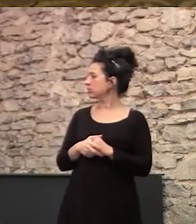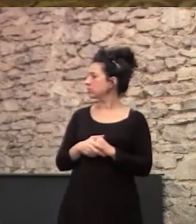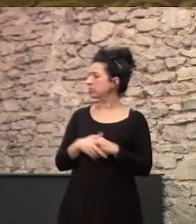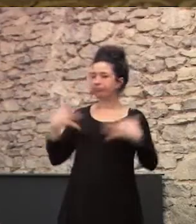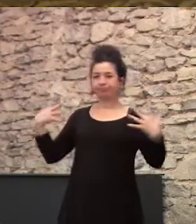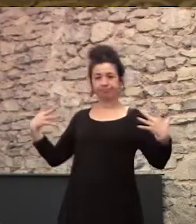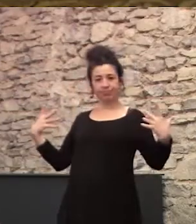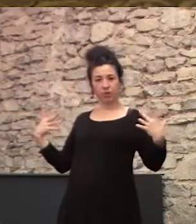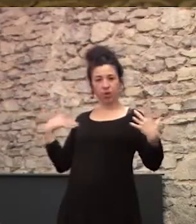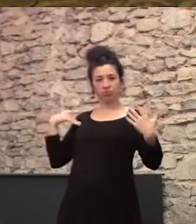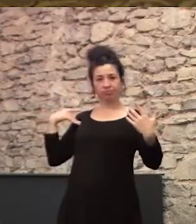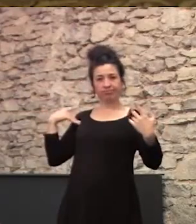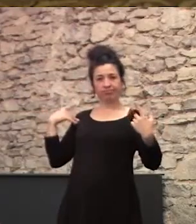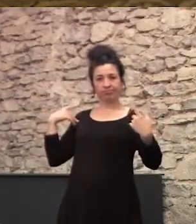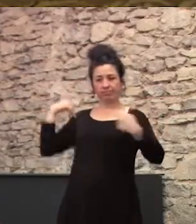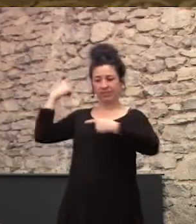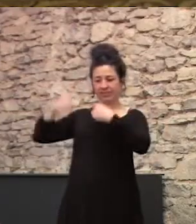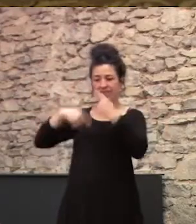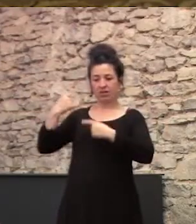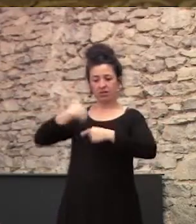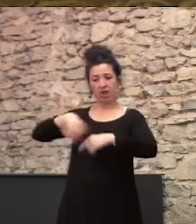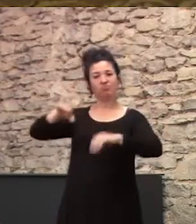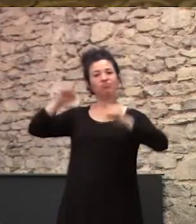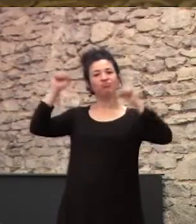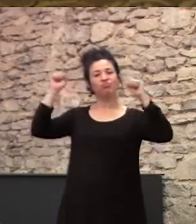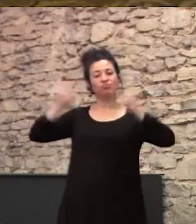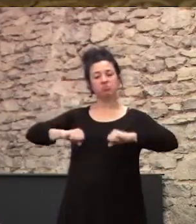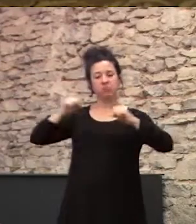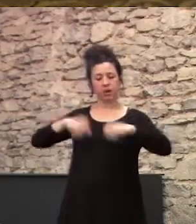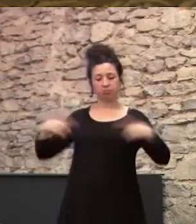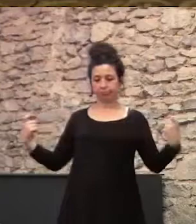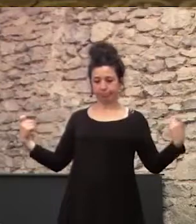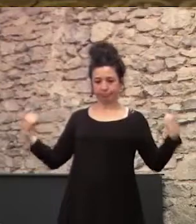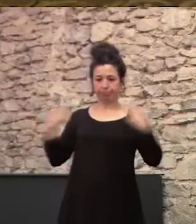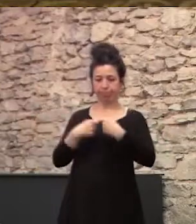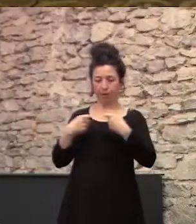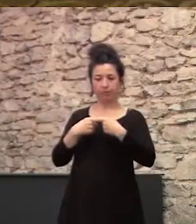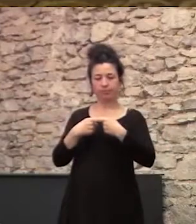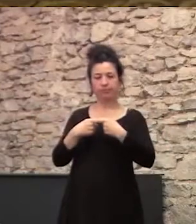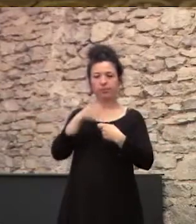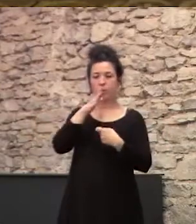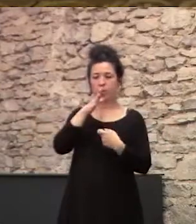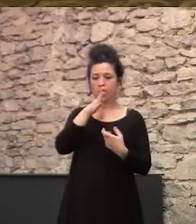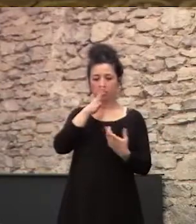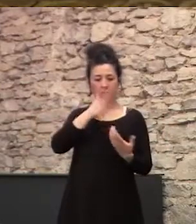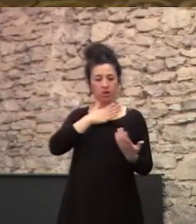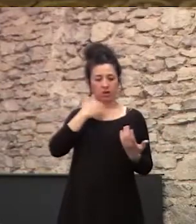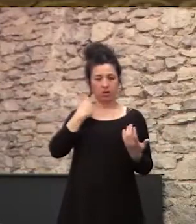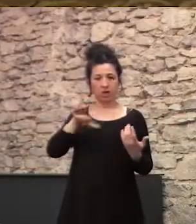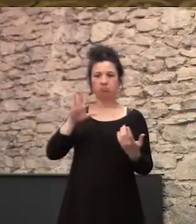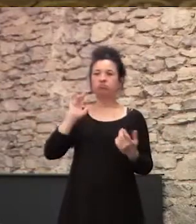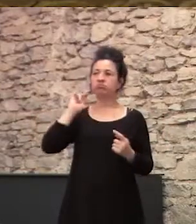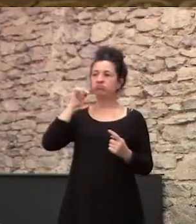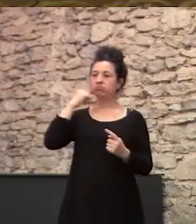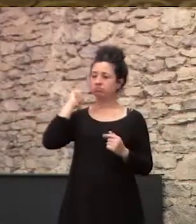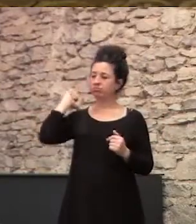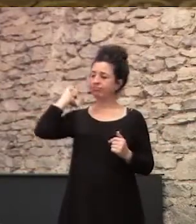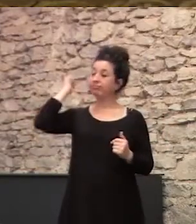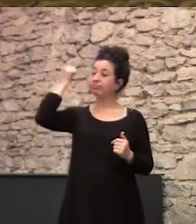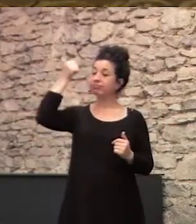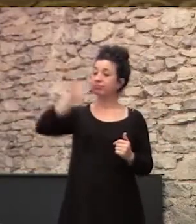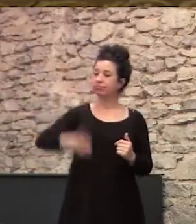talka hori, ba, ja heldua zarenean, eta arduan zuretzako zure, nolabait, beti ala